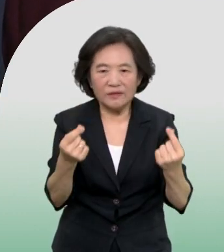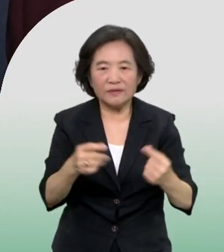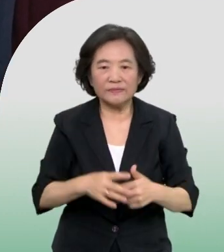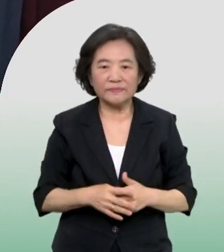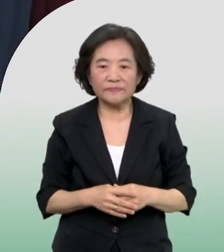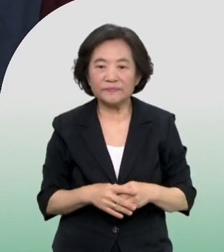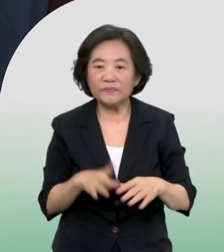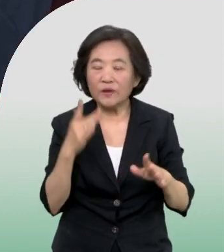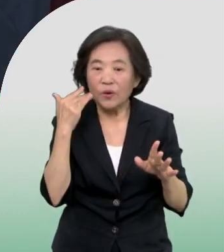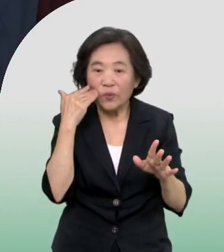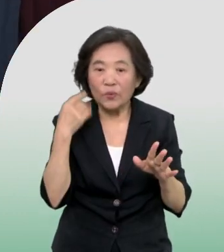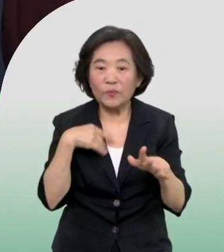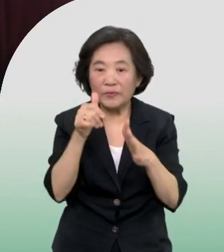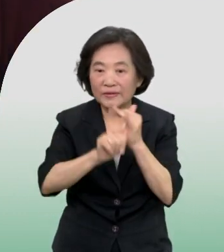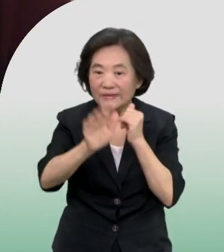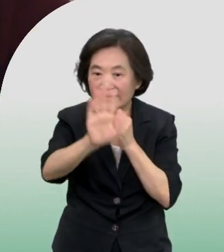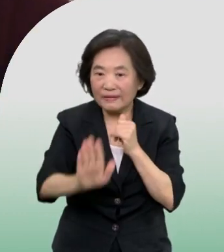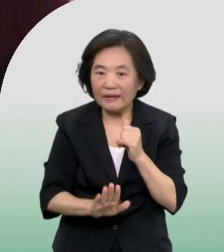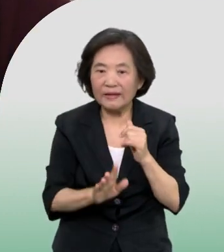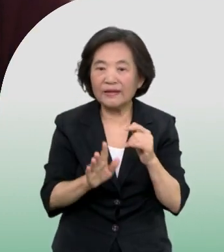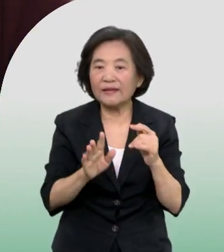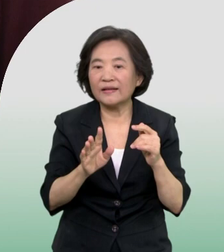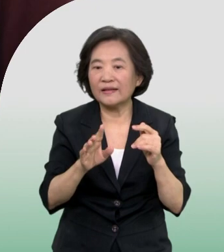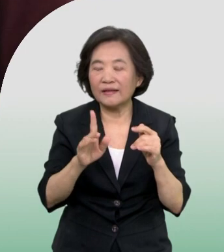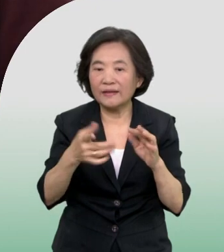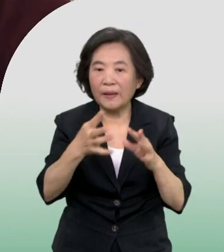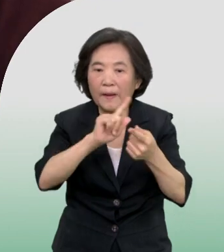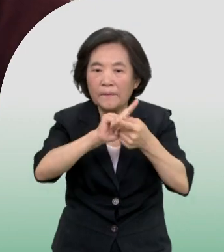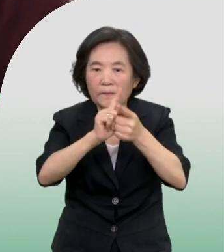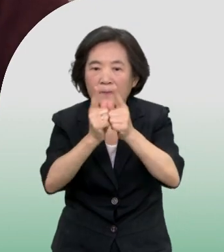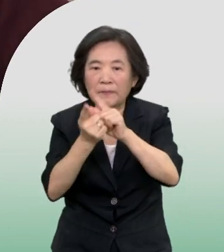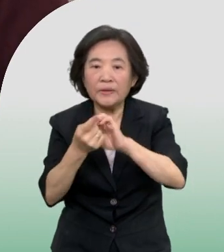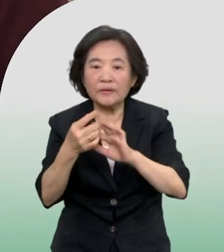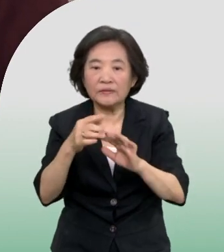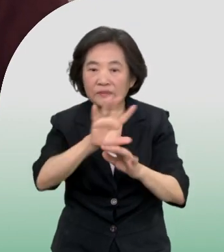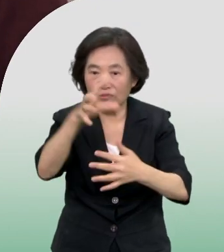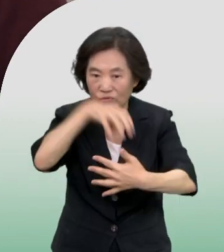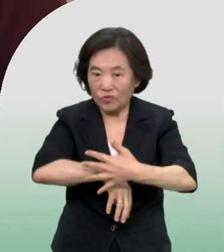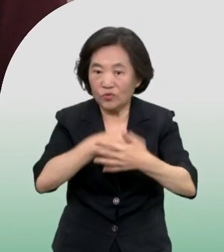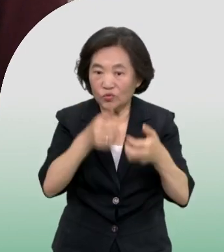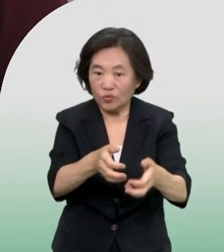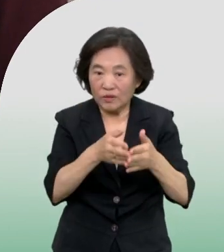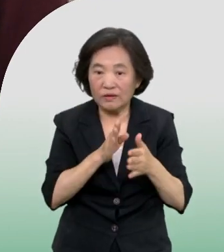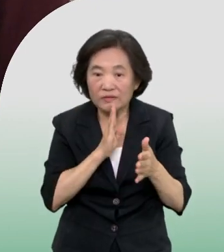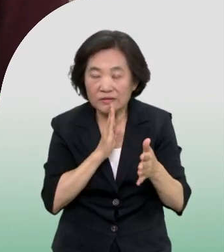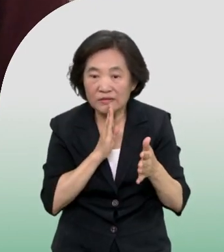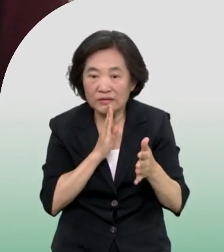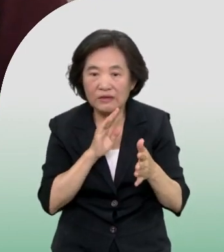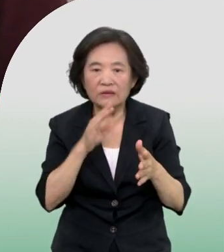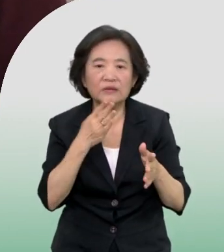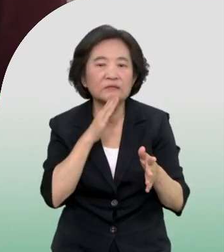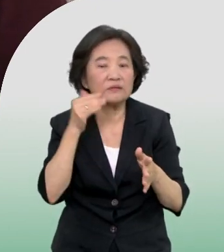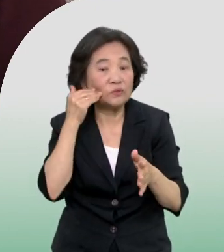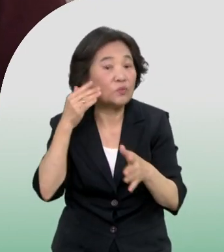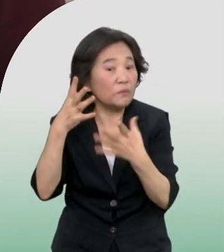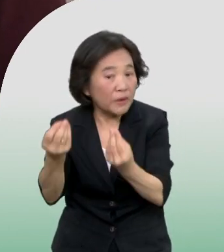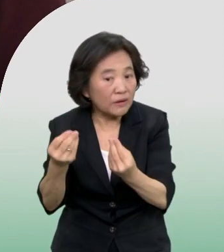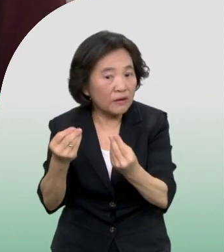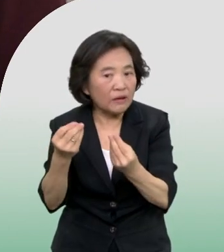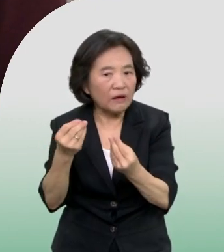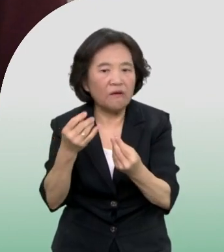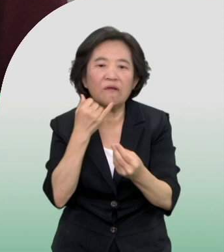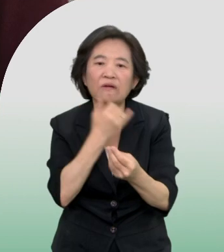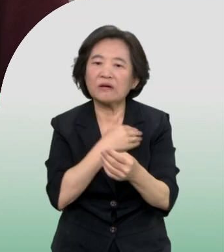迄个是俺们的生态哈，变作一方的世界，也爱贵的无法都平衡，无法